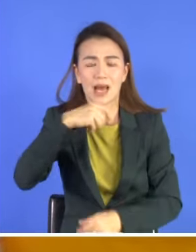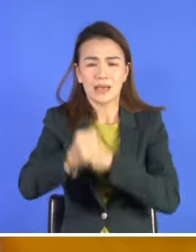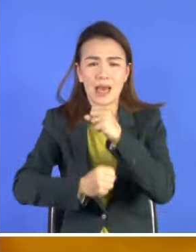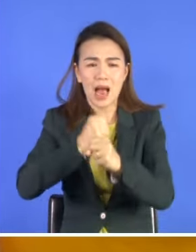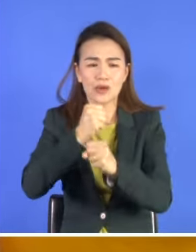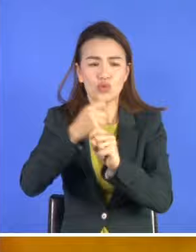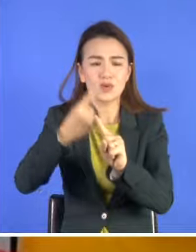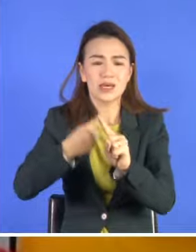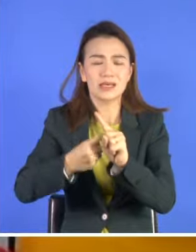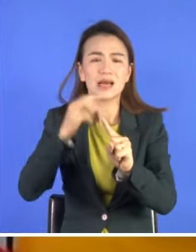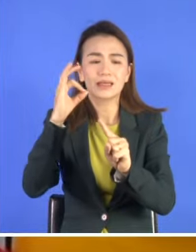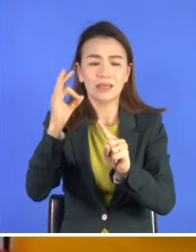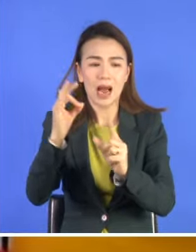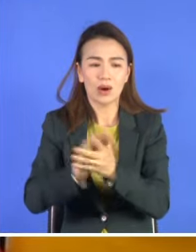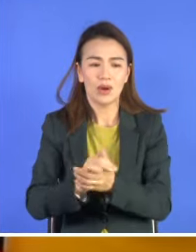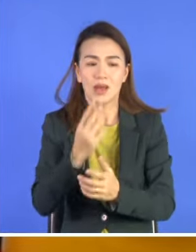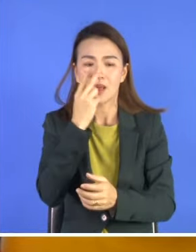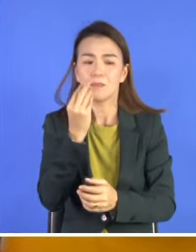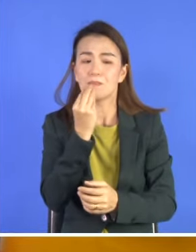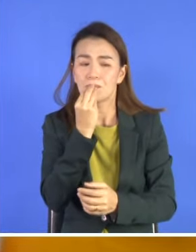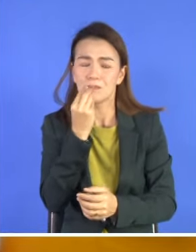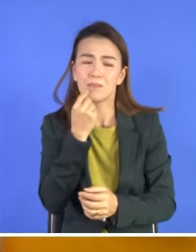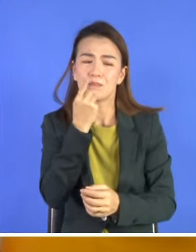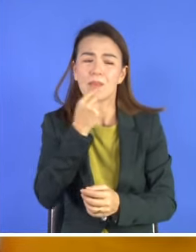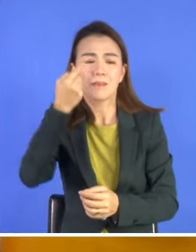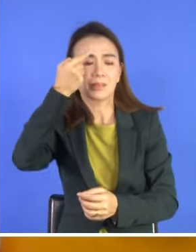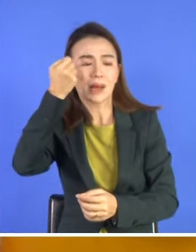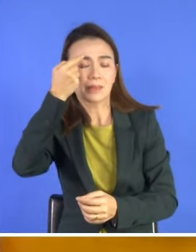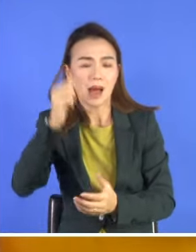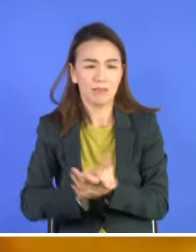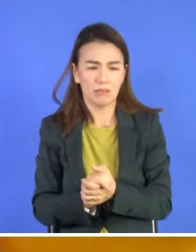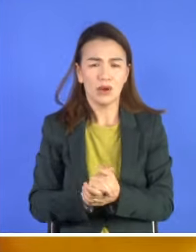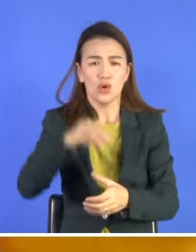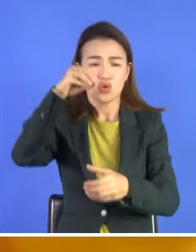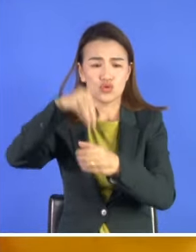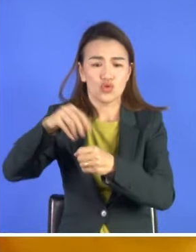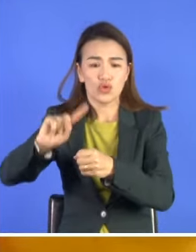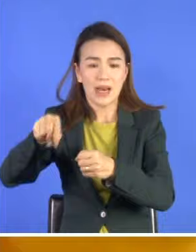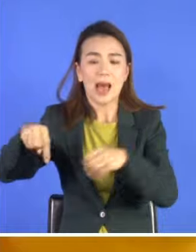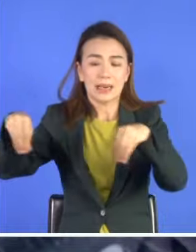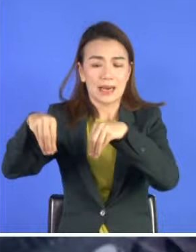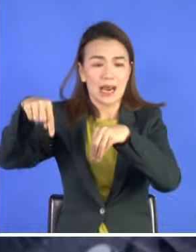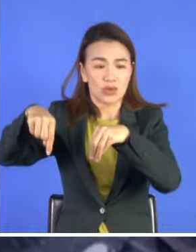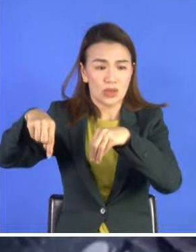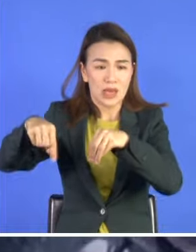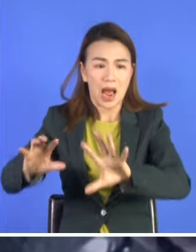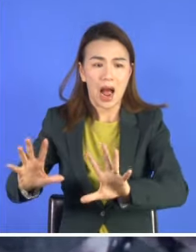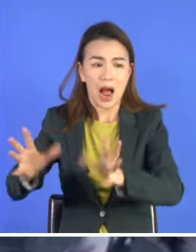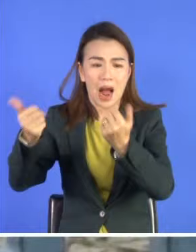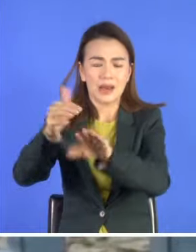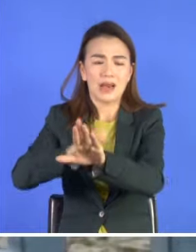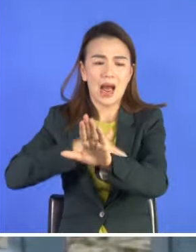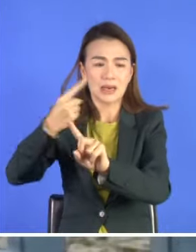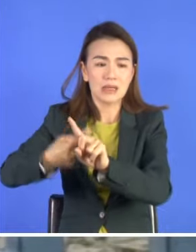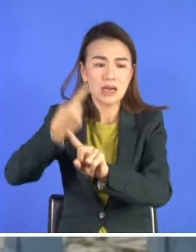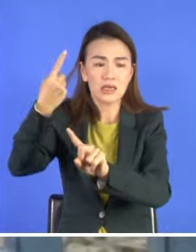สีขาวดำมีแต้มที่ปากทำหมแล้วหายจากซอยสำนักสงฆตรงข้ามปั๊มน้ำมันปบ้านกล้วยนานกว่า 1เดือนเจ้าของทุกข์